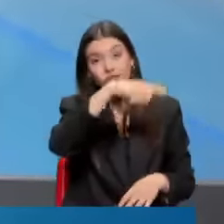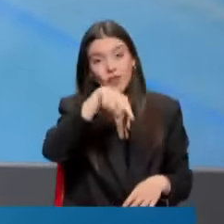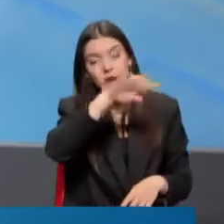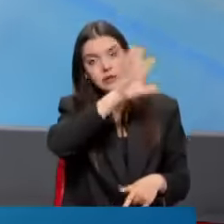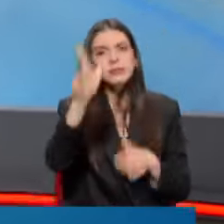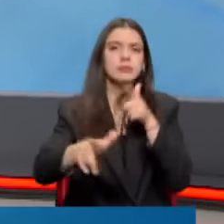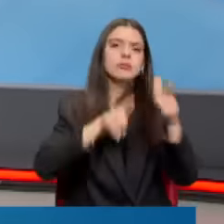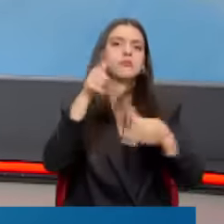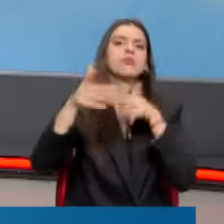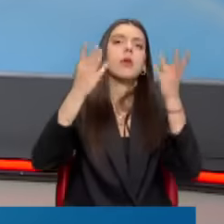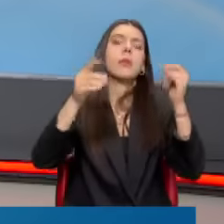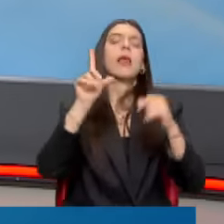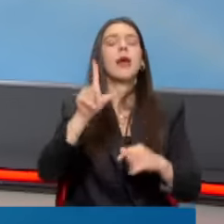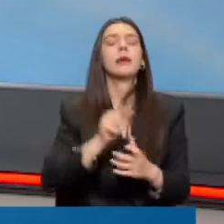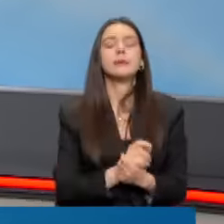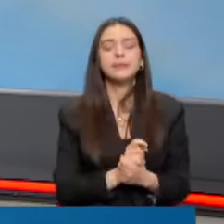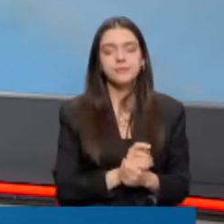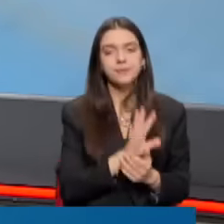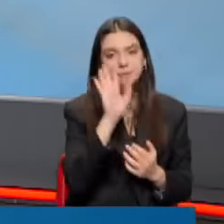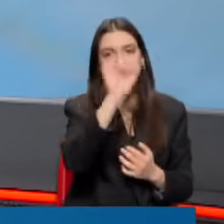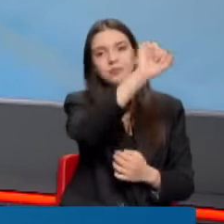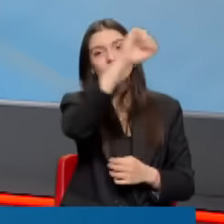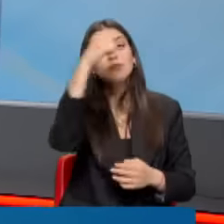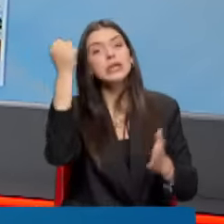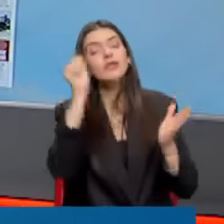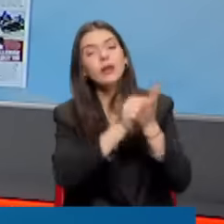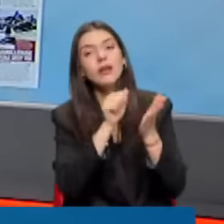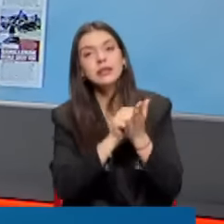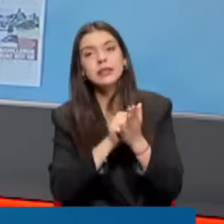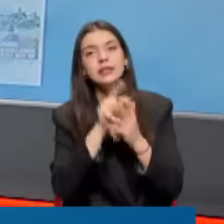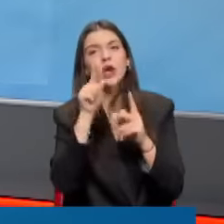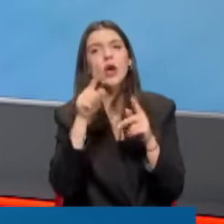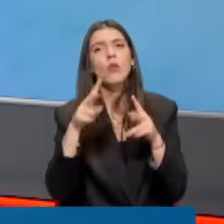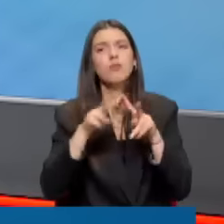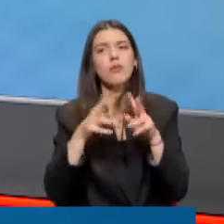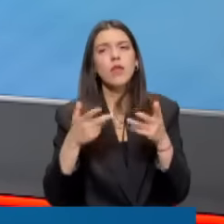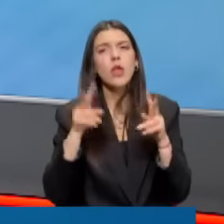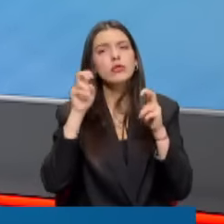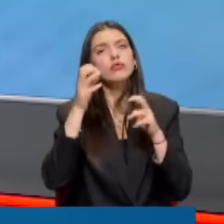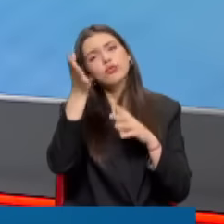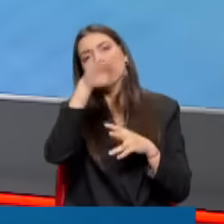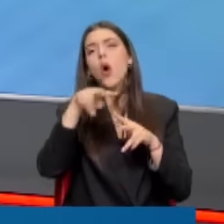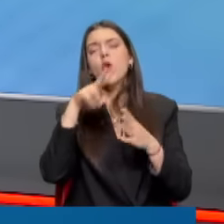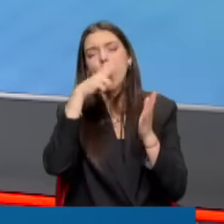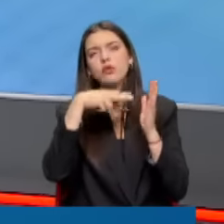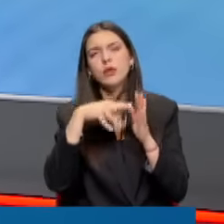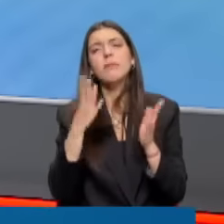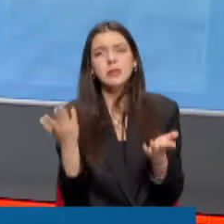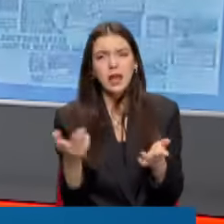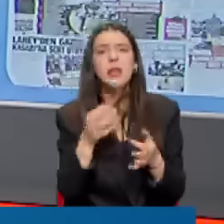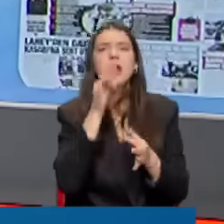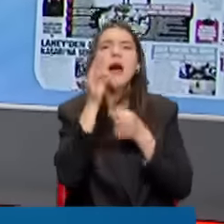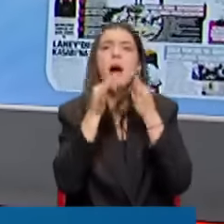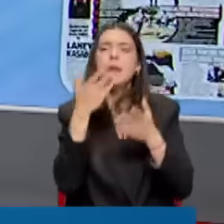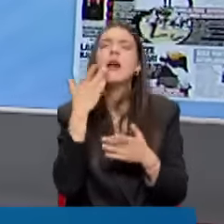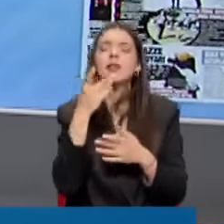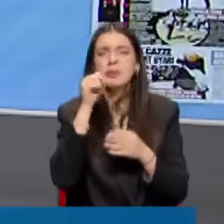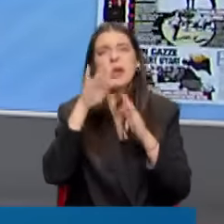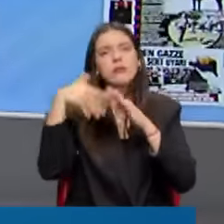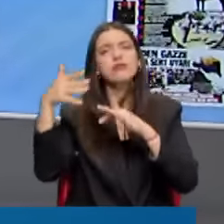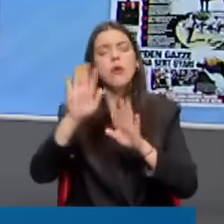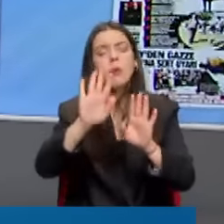sesten konuşmamız lazım pencere gazetesinde de var müfredat meselesi ama sonra okuyalım Çünkü zaten haberini aktaracağız